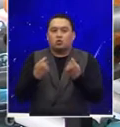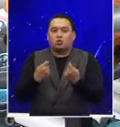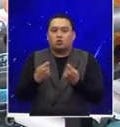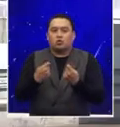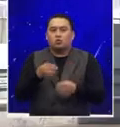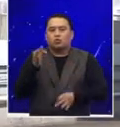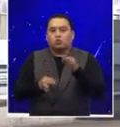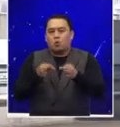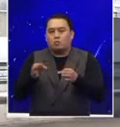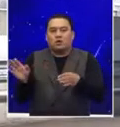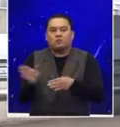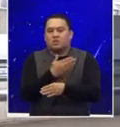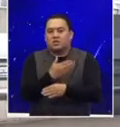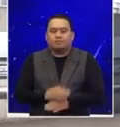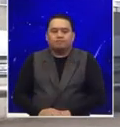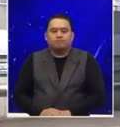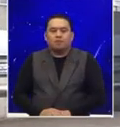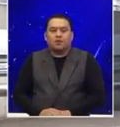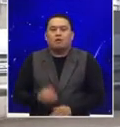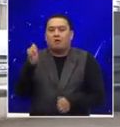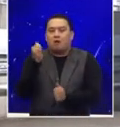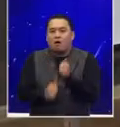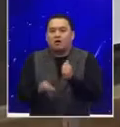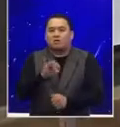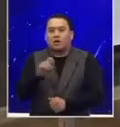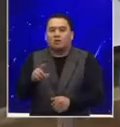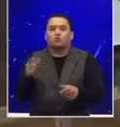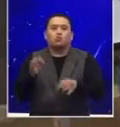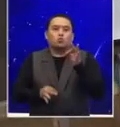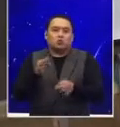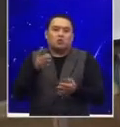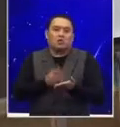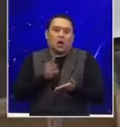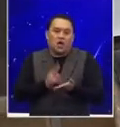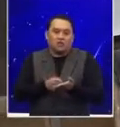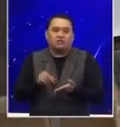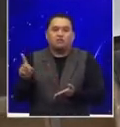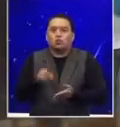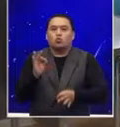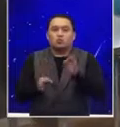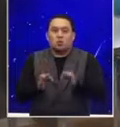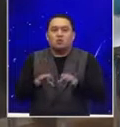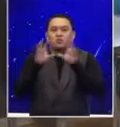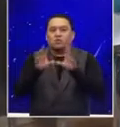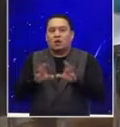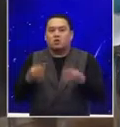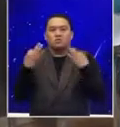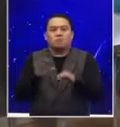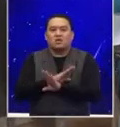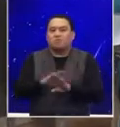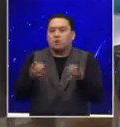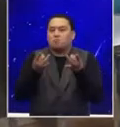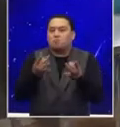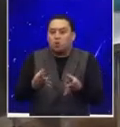судом отменили. Вот таким образом им приходится каждый раз в суде доказывать свою правоту, поскольку норма закона не позволяет им в